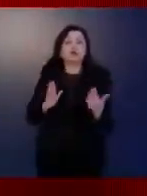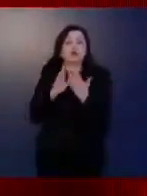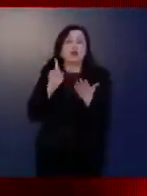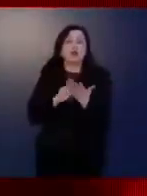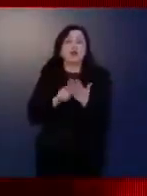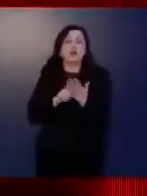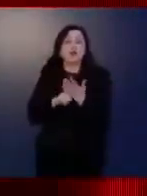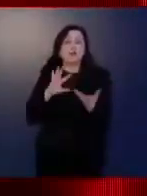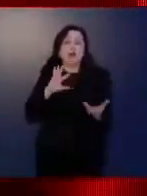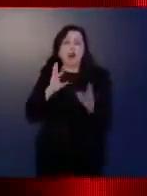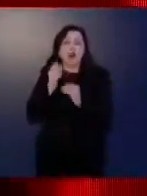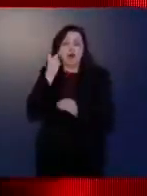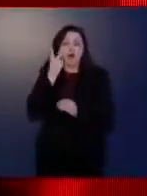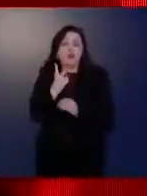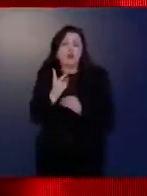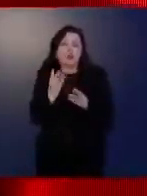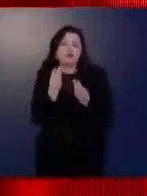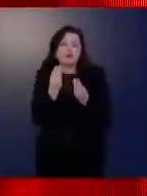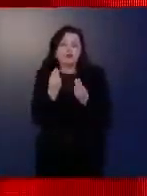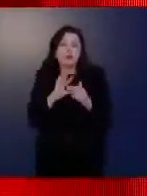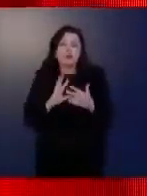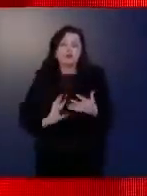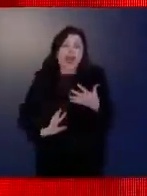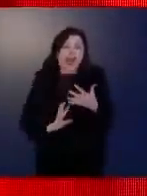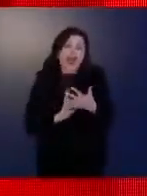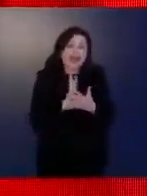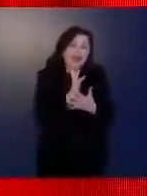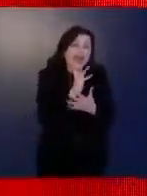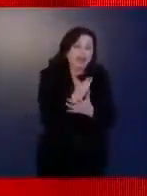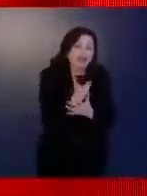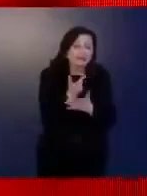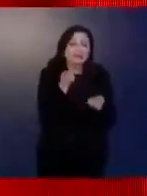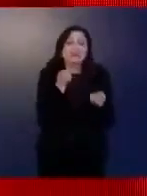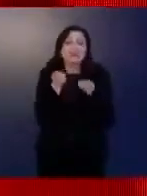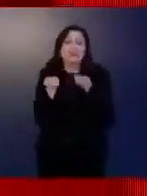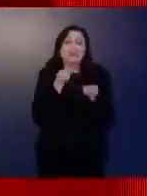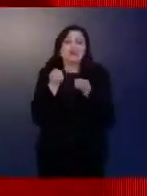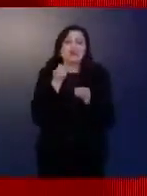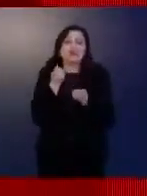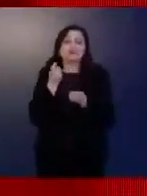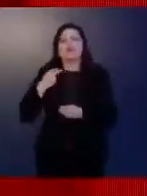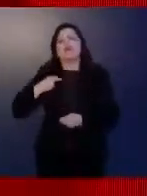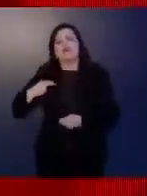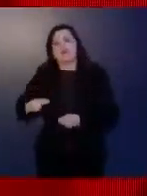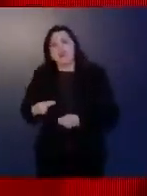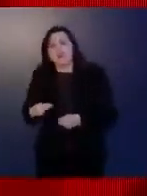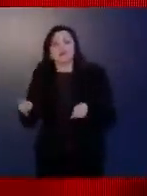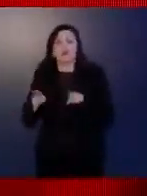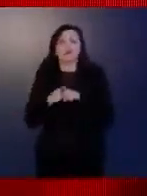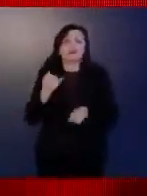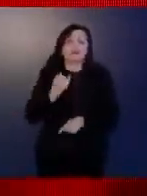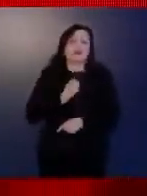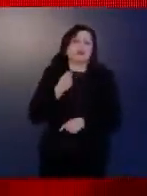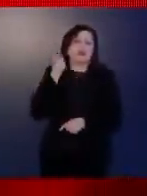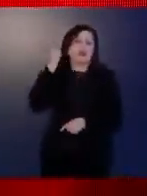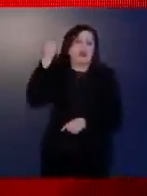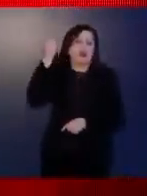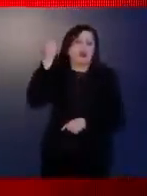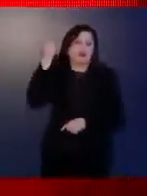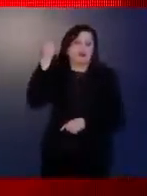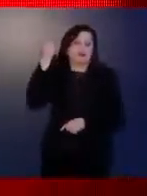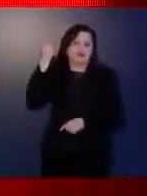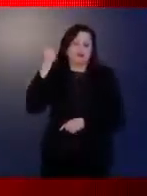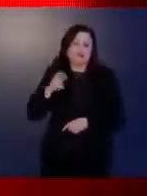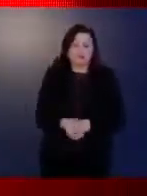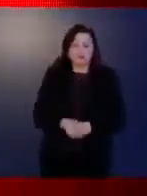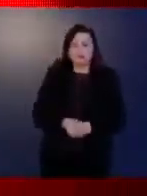Ανάπτυξη και διαχείριση του δημόσιου και του ιδιωτικού χρέους. Και φτάνουμε τώρα στην διαχείριση